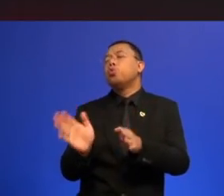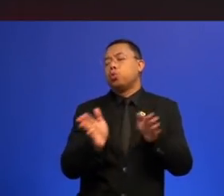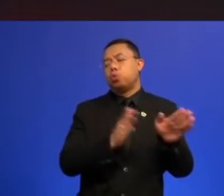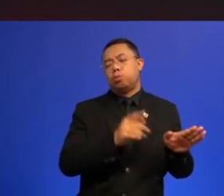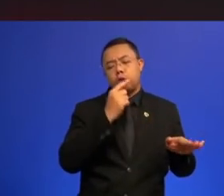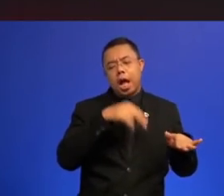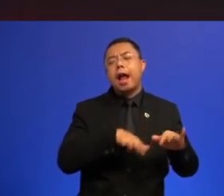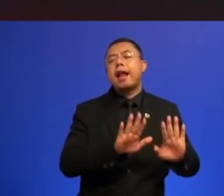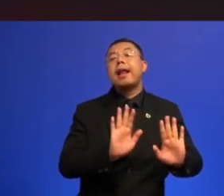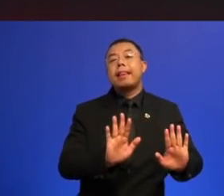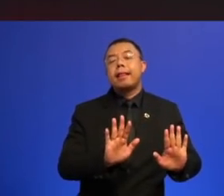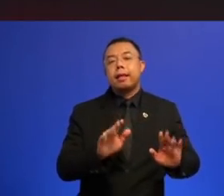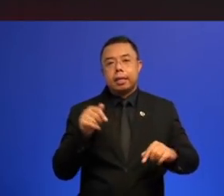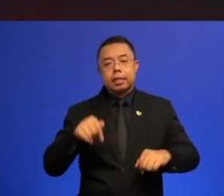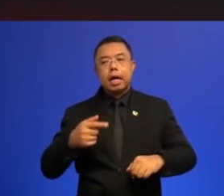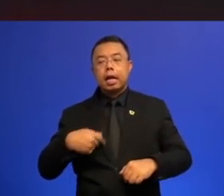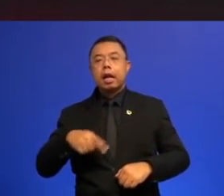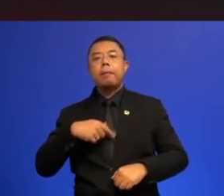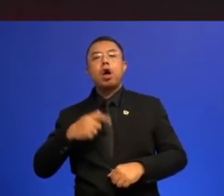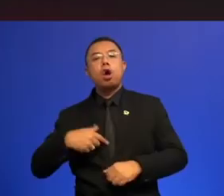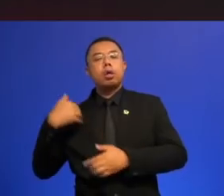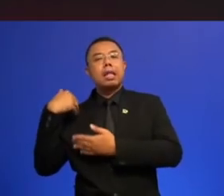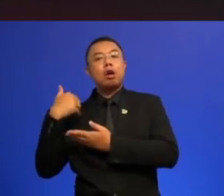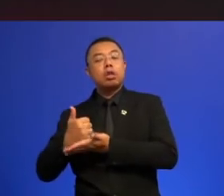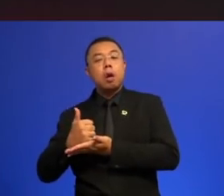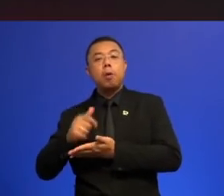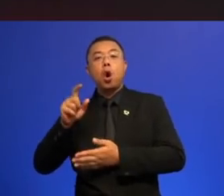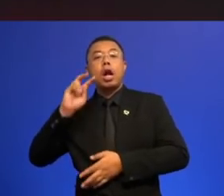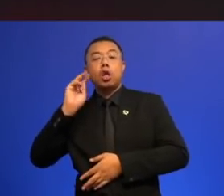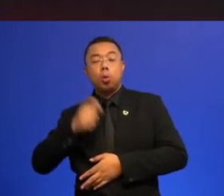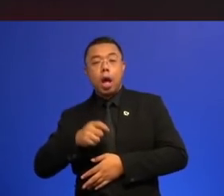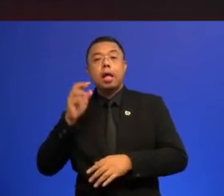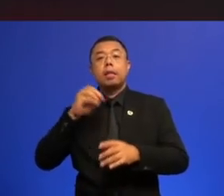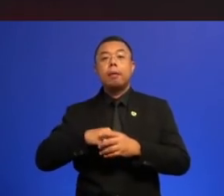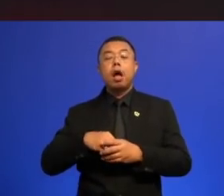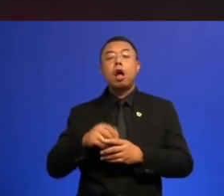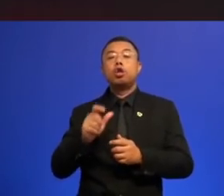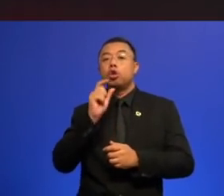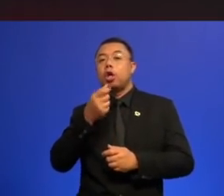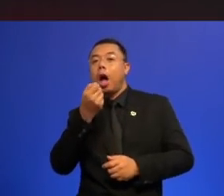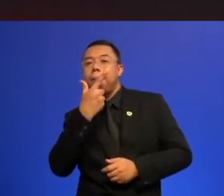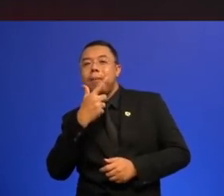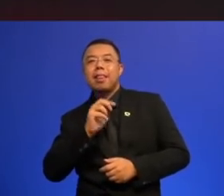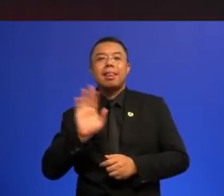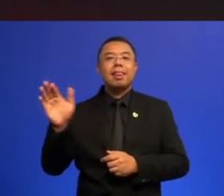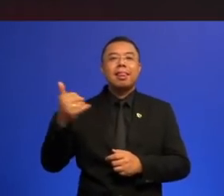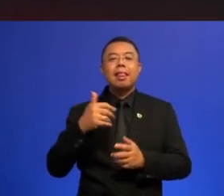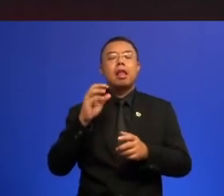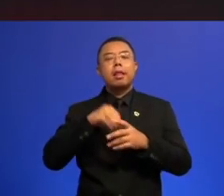memiliki keturunan. Saat ini kami harus menanggung orang tua sepenuhnya, termasuk biaya berobat dan uang